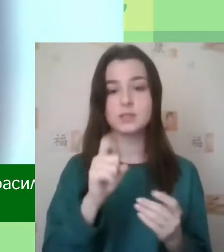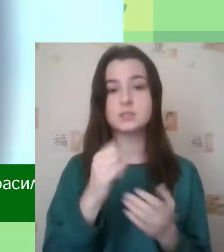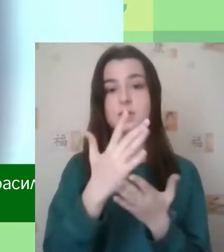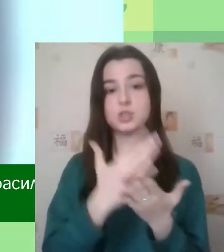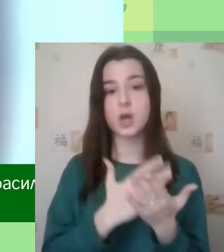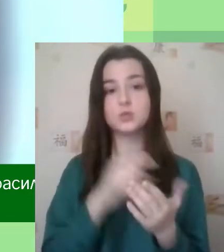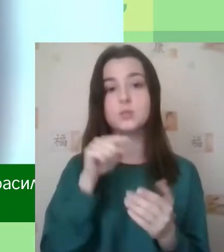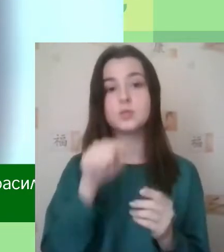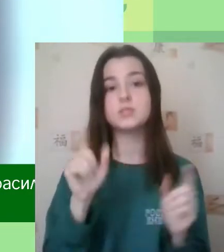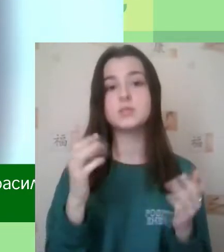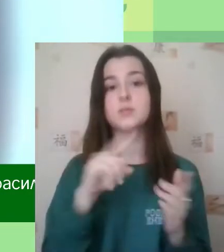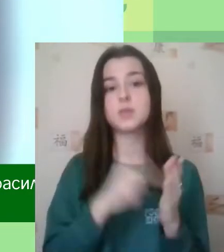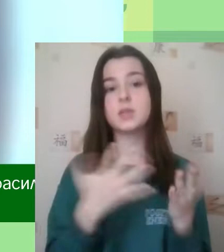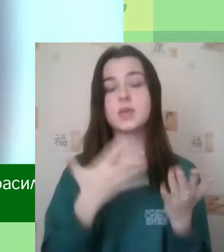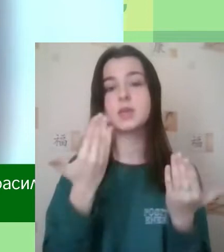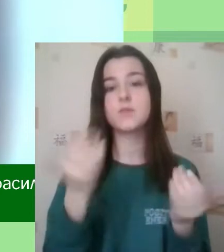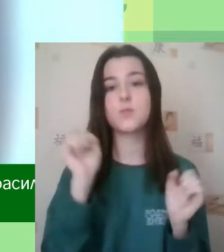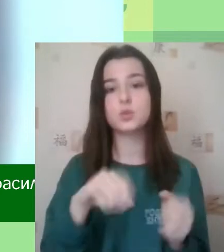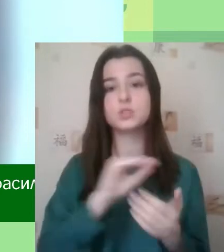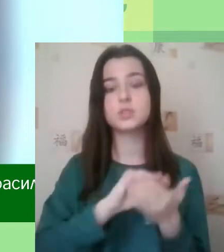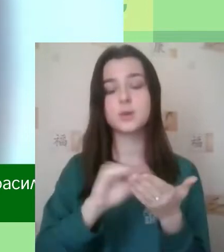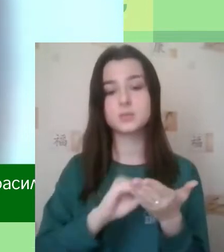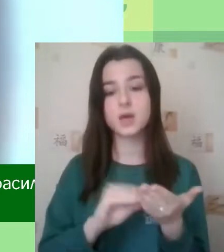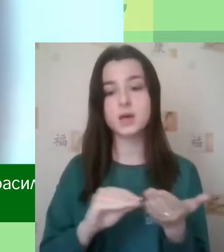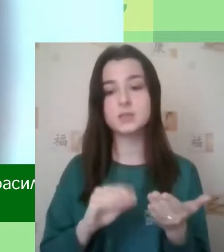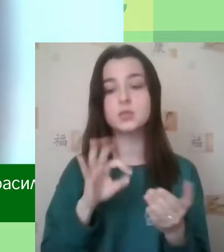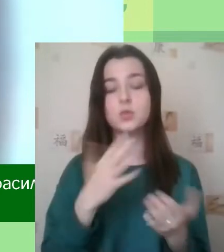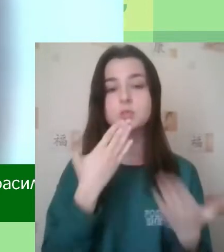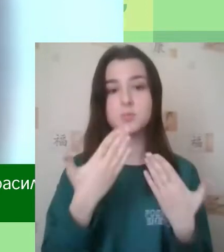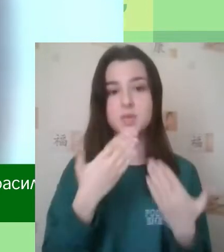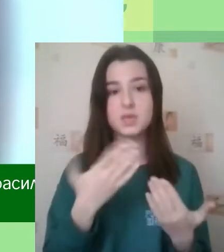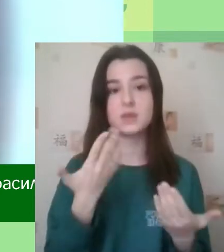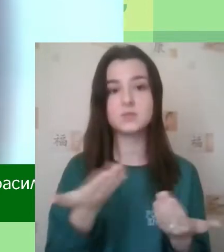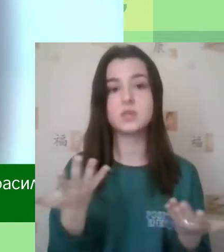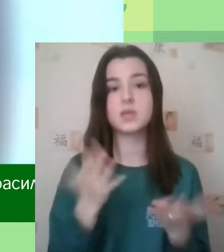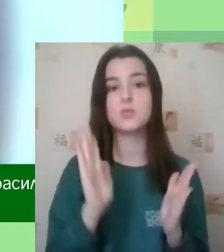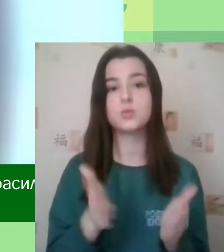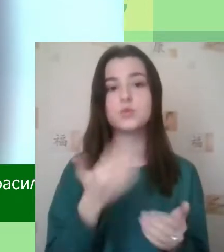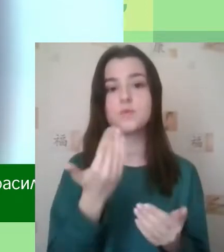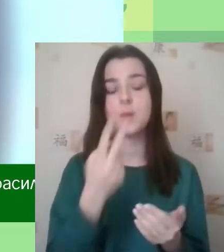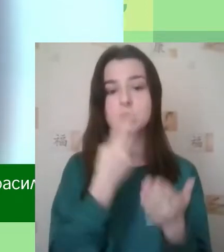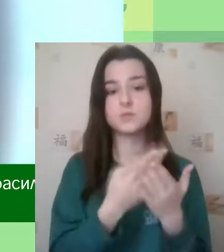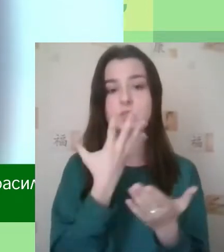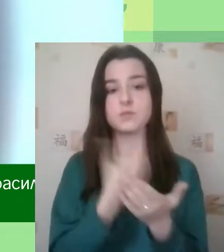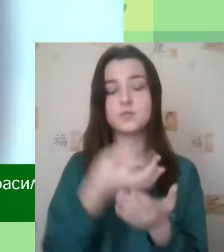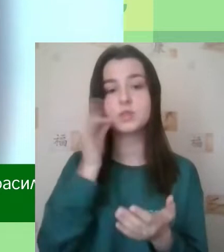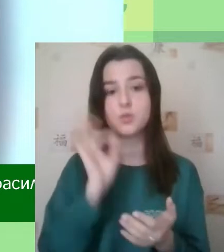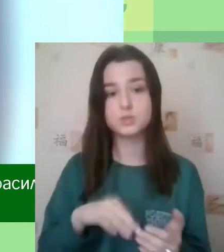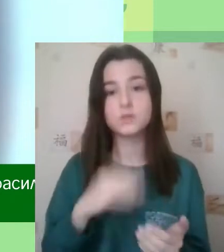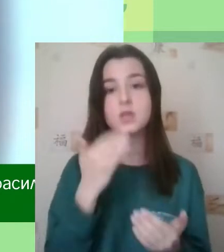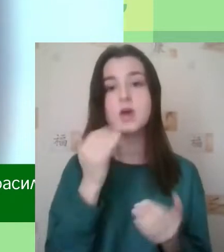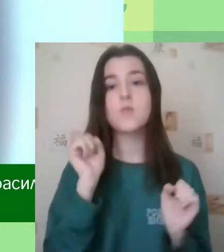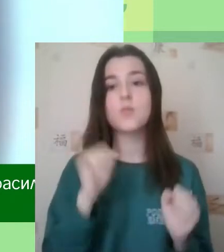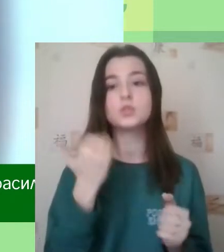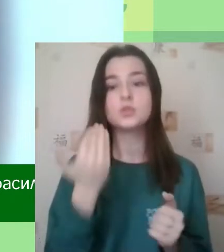питання, які там ви можете написати до спікерів, які будуть презентувати вам свої напрацювання і ділитися досвідом, я можу їх